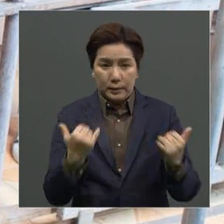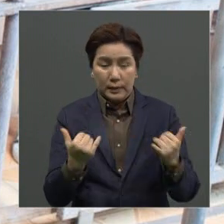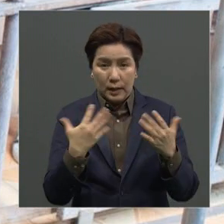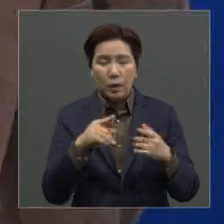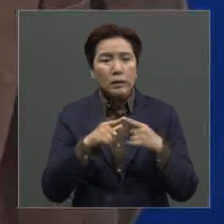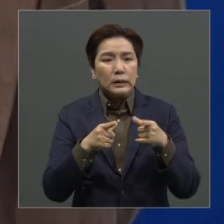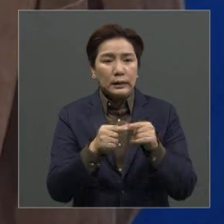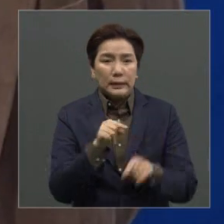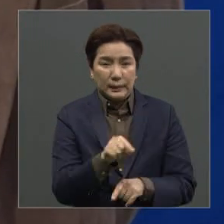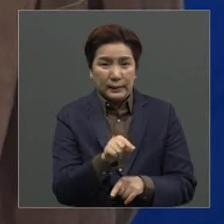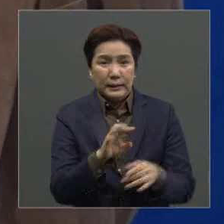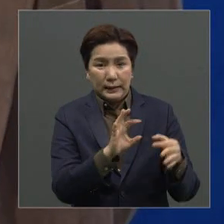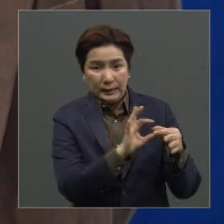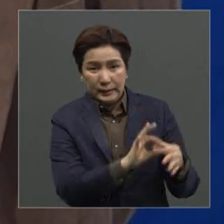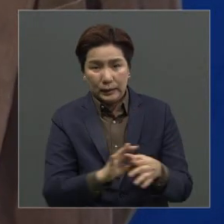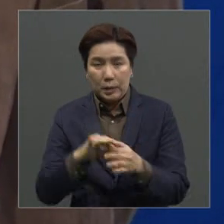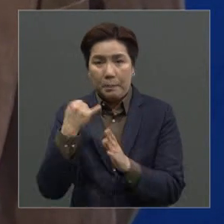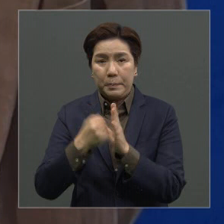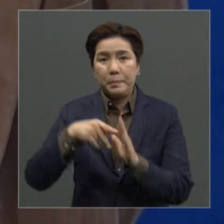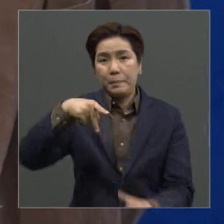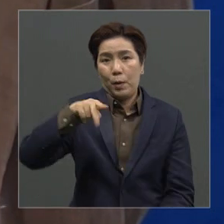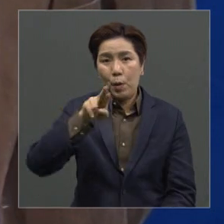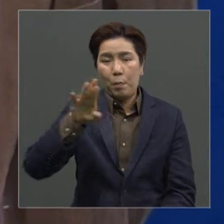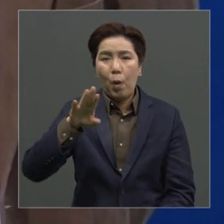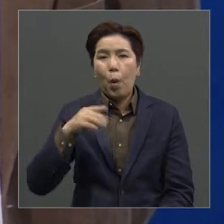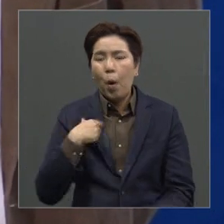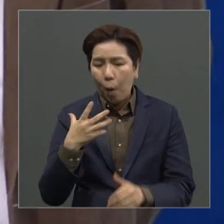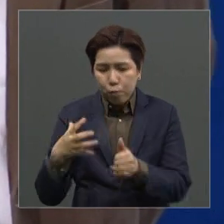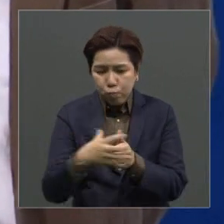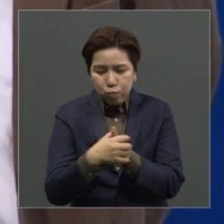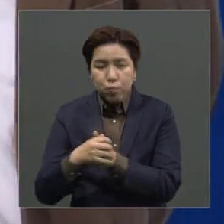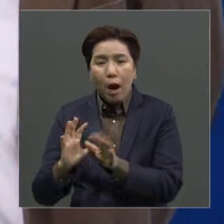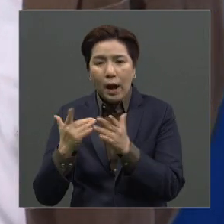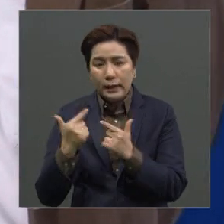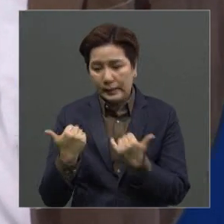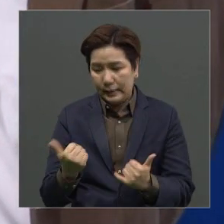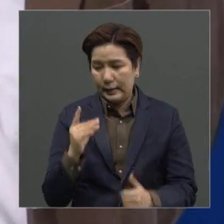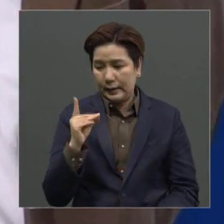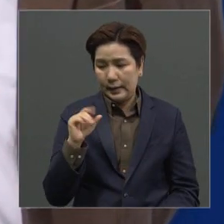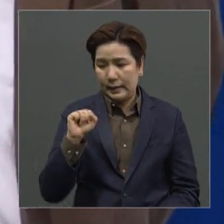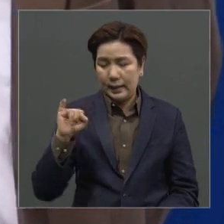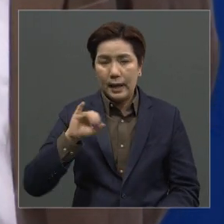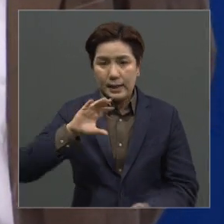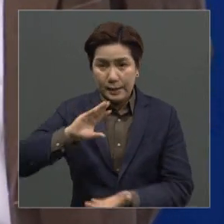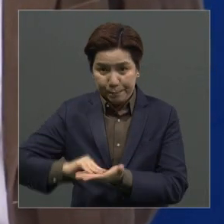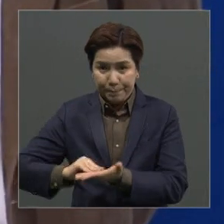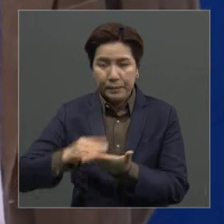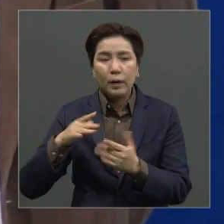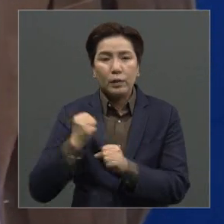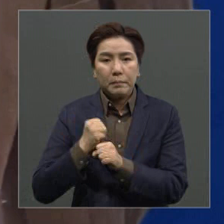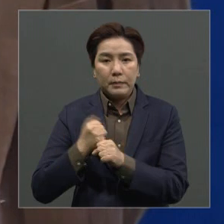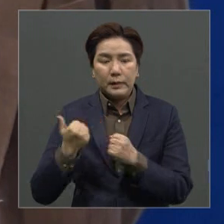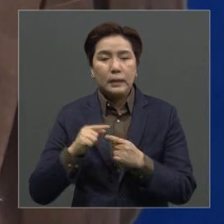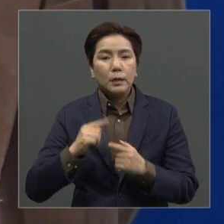ส่วนเรื่องของคดีค่ะที่เกี่ยวข้องกับความผิดตามระบออุ้มหายที่DSIตอนนี้เนี่ยรับไว้เป็นคดีพิเศษแล้วเมื่อวานนี้ทาง